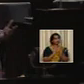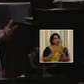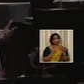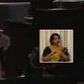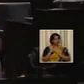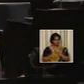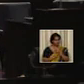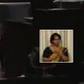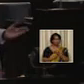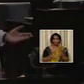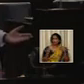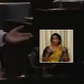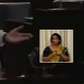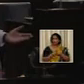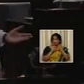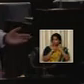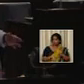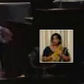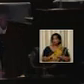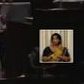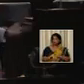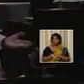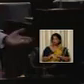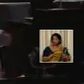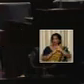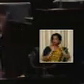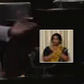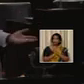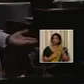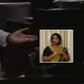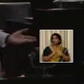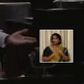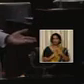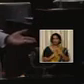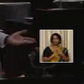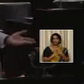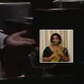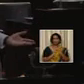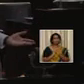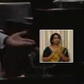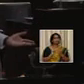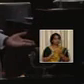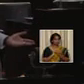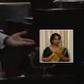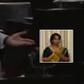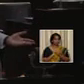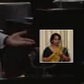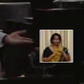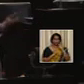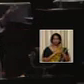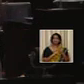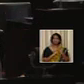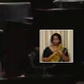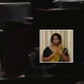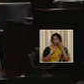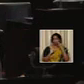තියෙනවද මොකද නැත්තම් මේ වගේ වුණ වෙලාවක සමස්ත වශයෙන් රටට ඊළඟට අර්බුදයක් බවට අපිට පත් වෙනවා. ඒ නිසා මම හිතනවා අපිට